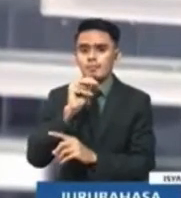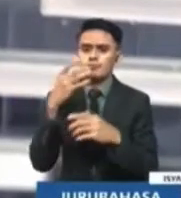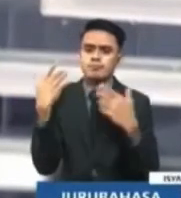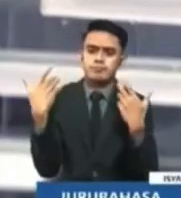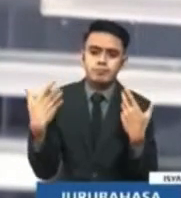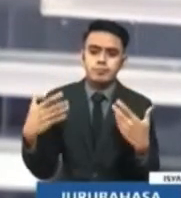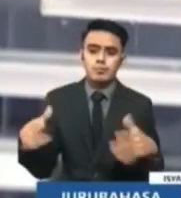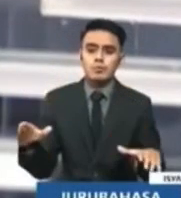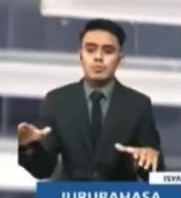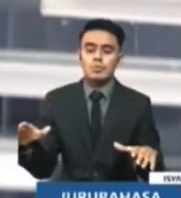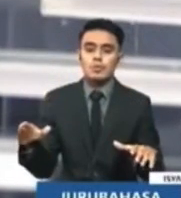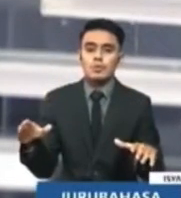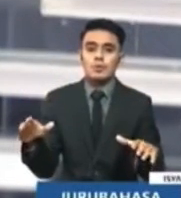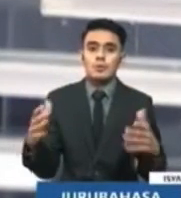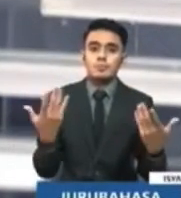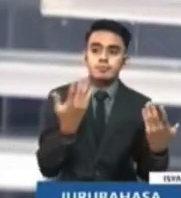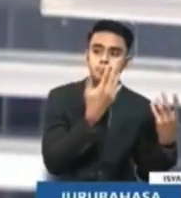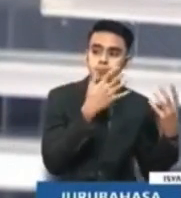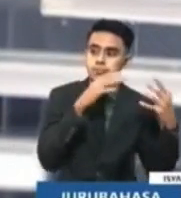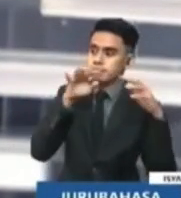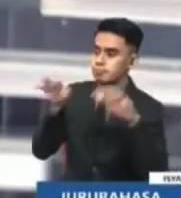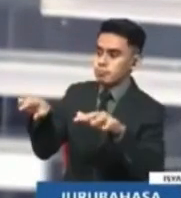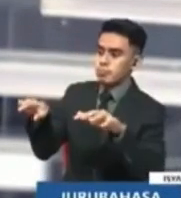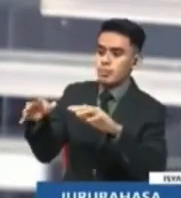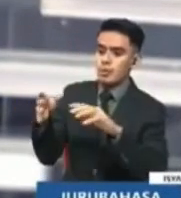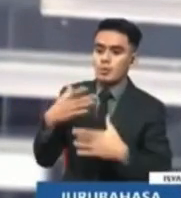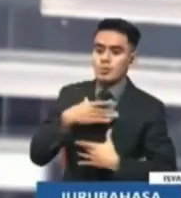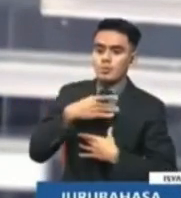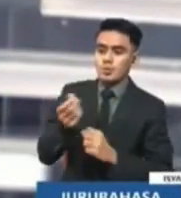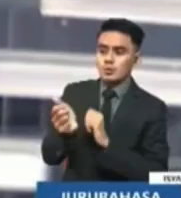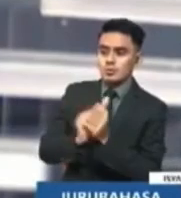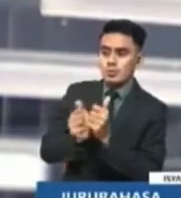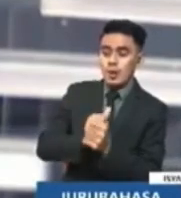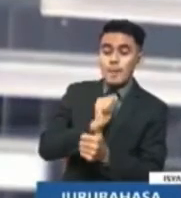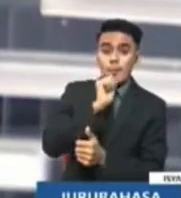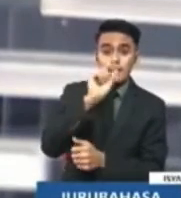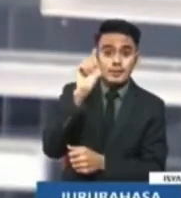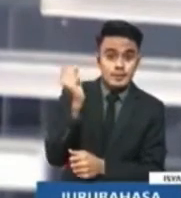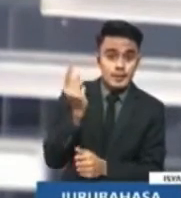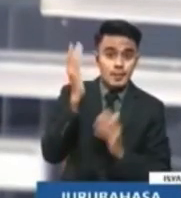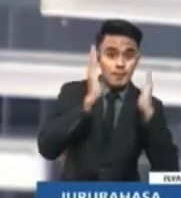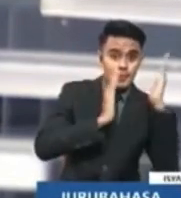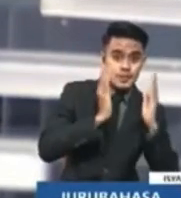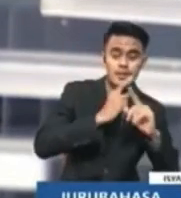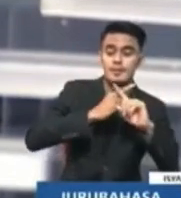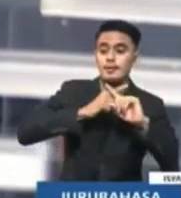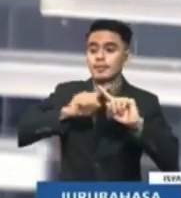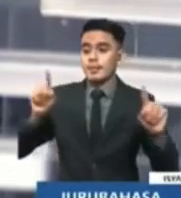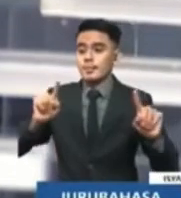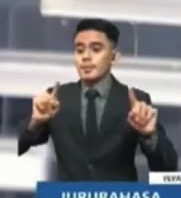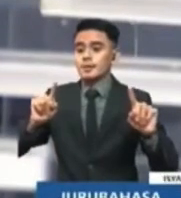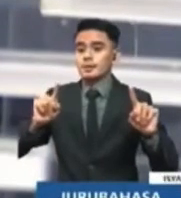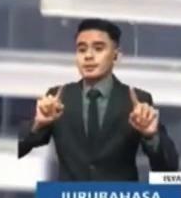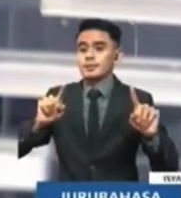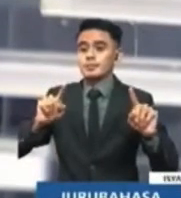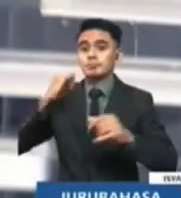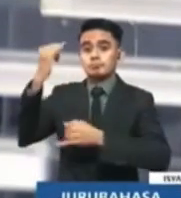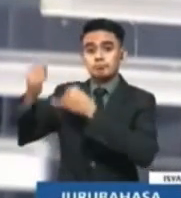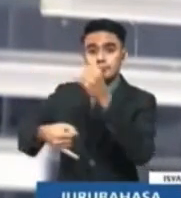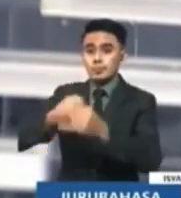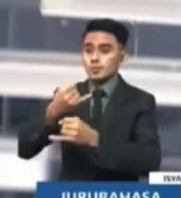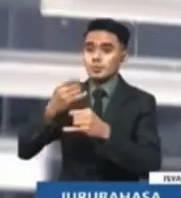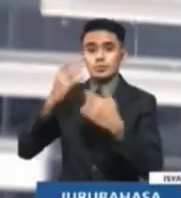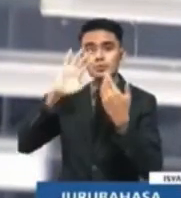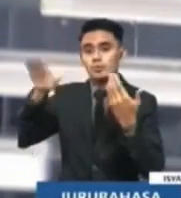mendapat mencuri perhatian peminat-peminat sukan bukan sahaja di Malaysia tetapi juga di arena